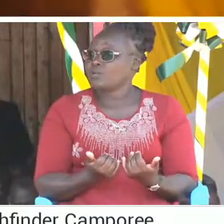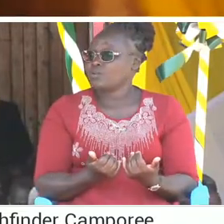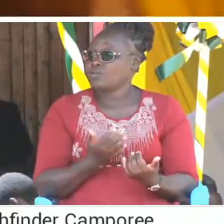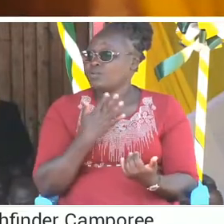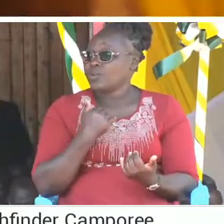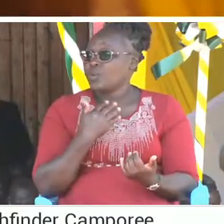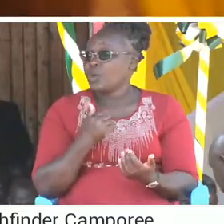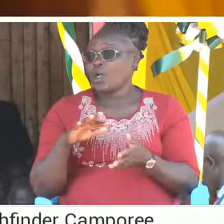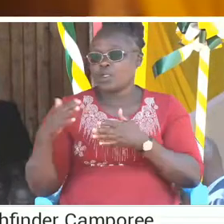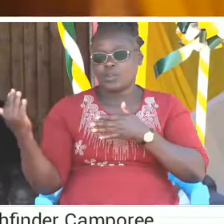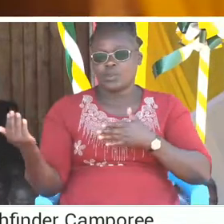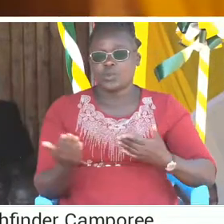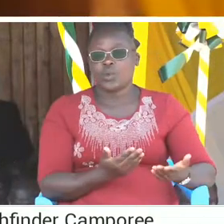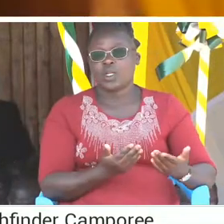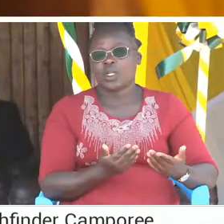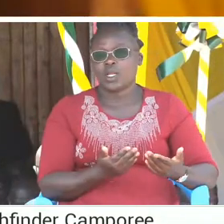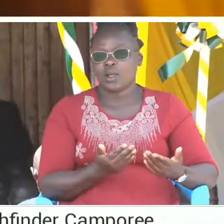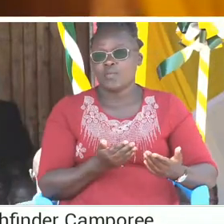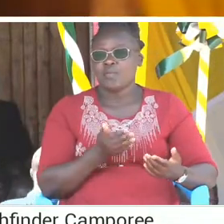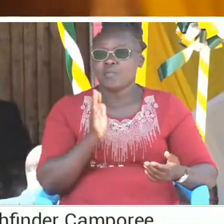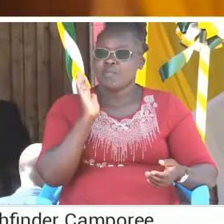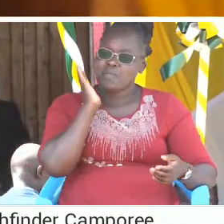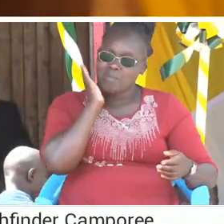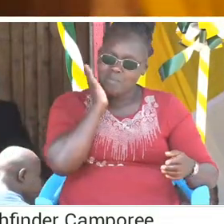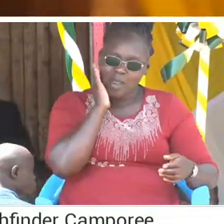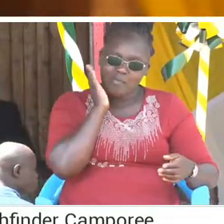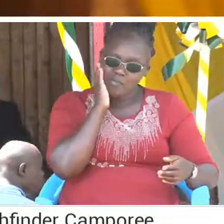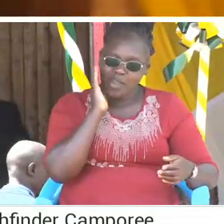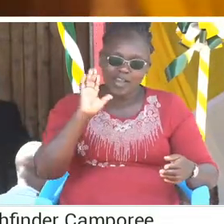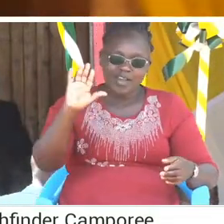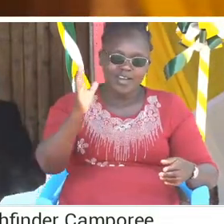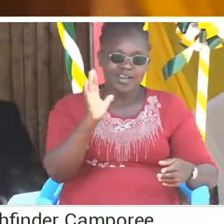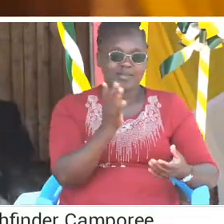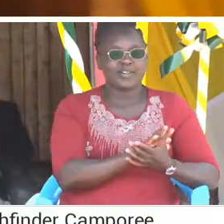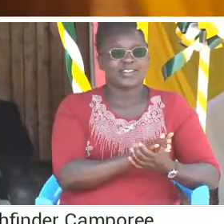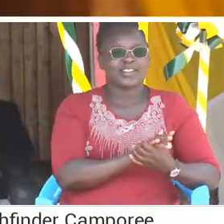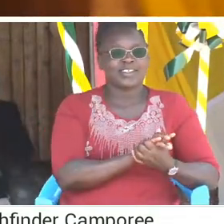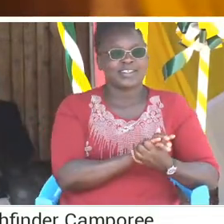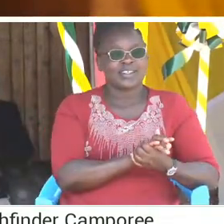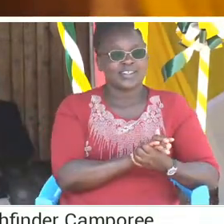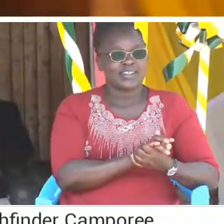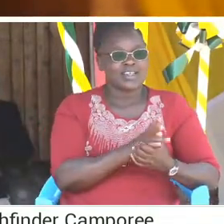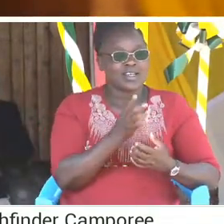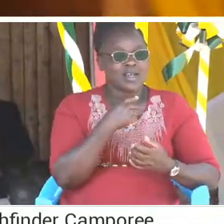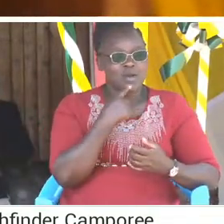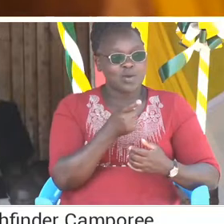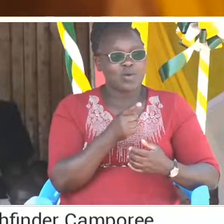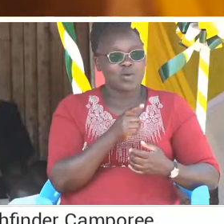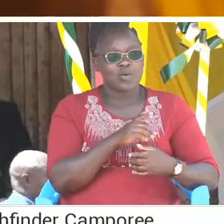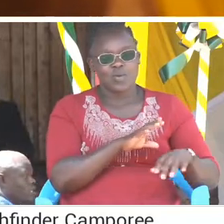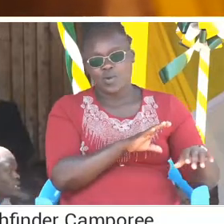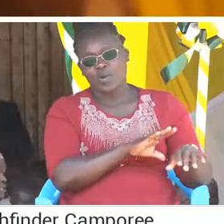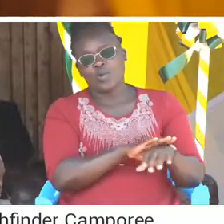ningependa kukaribisha mama wetu wa county hapa ambaye vile vile atatuletea mgeni ambaye ndio